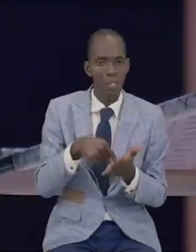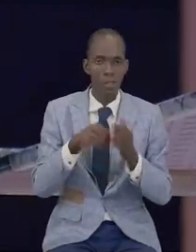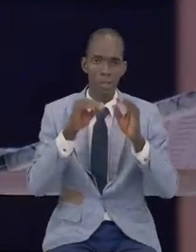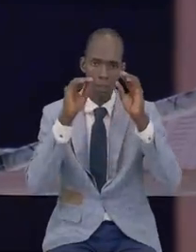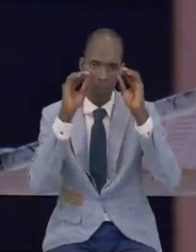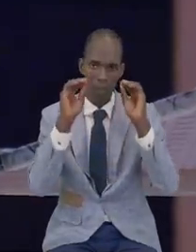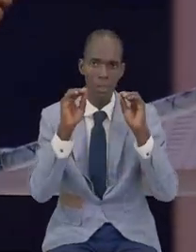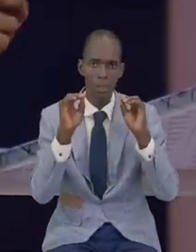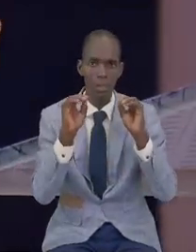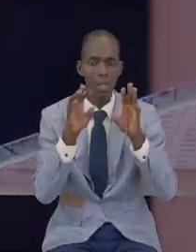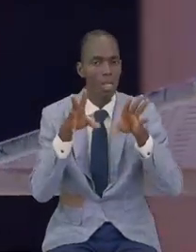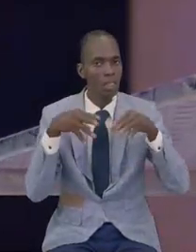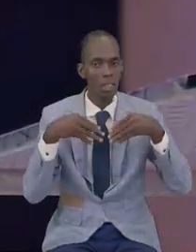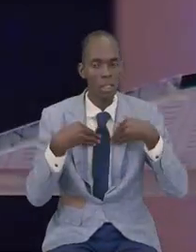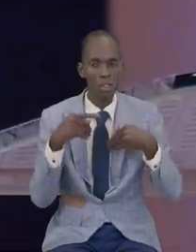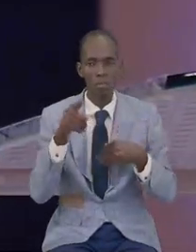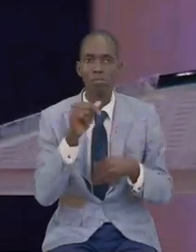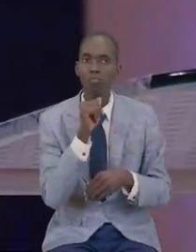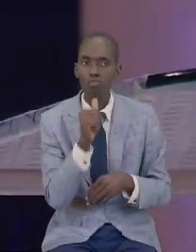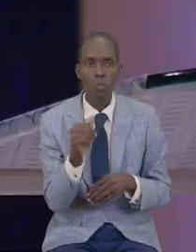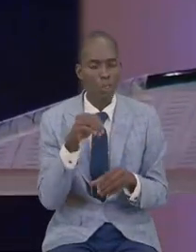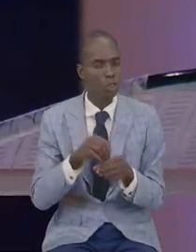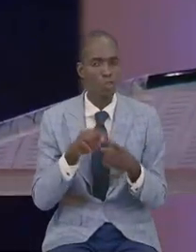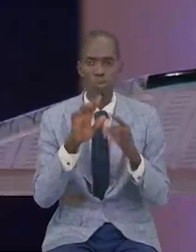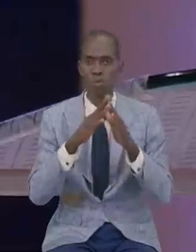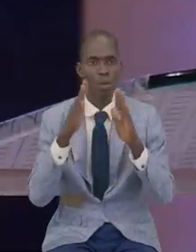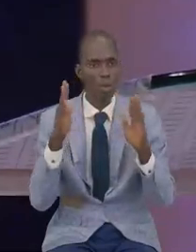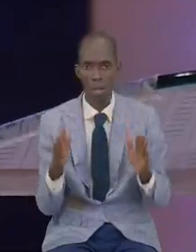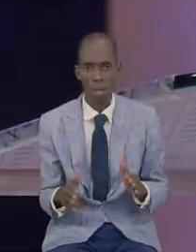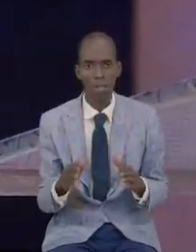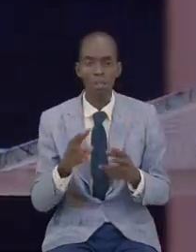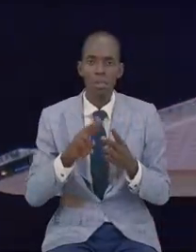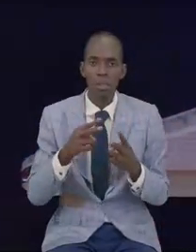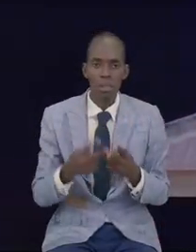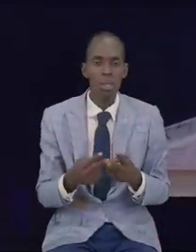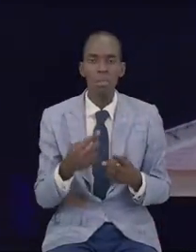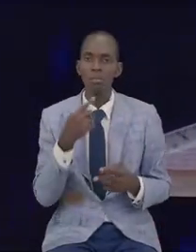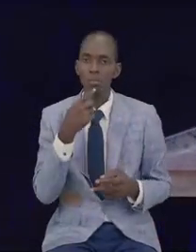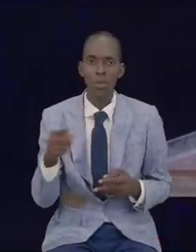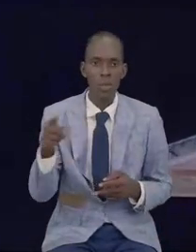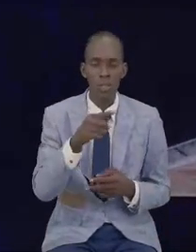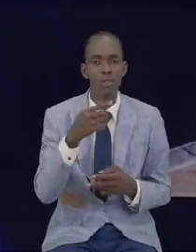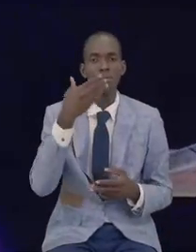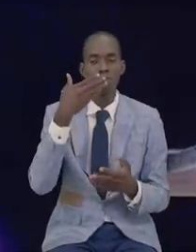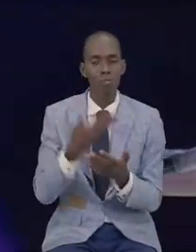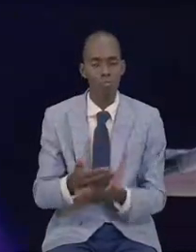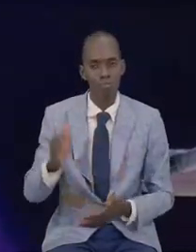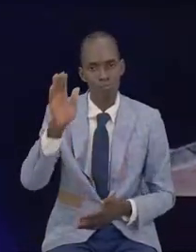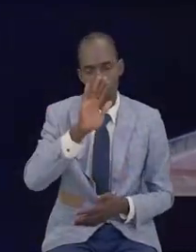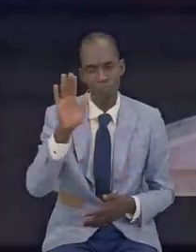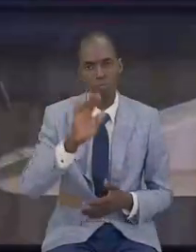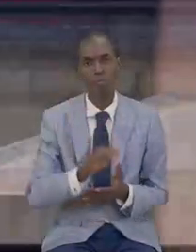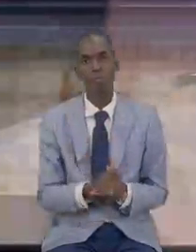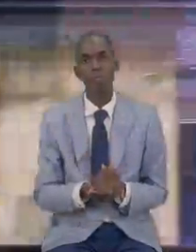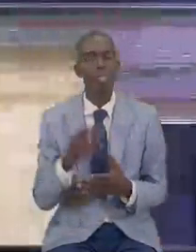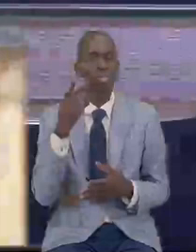doctrine, ne le recevez pas dans votre maison et ne lui dites pas salut. Verset